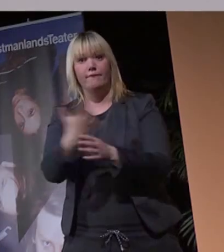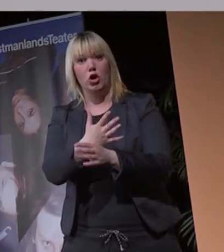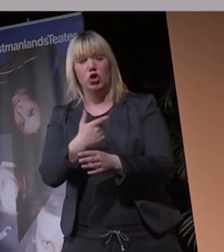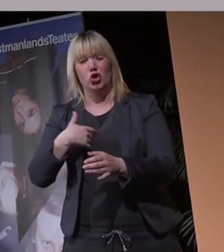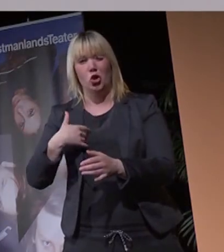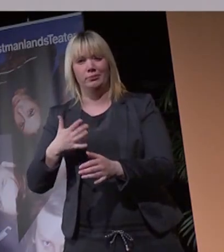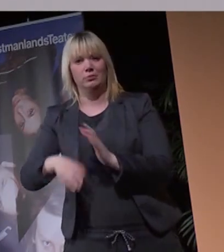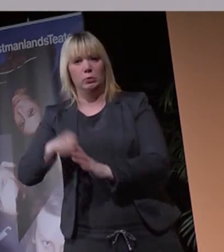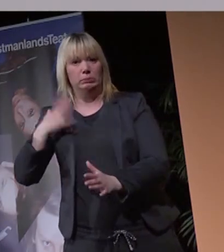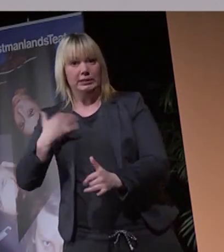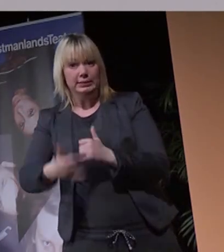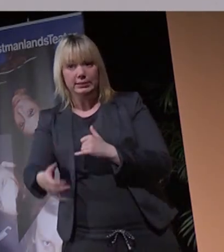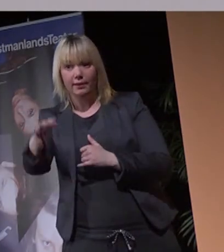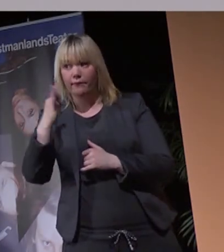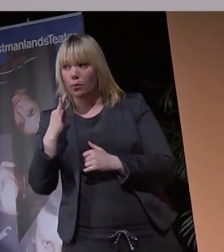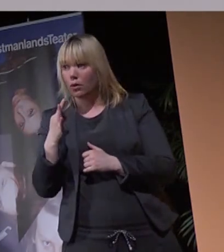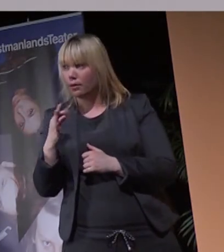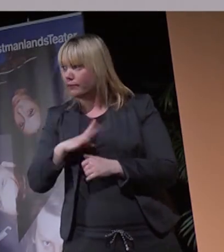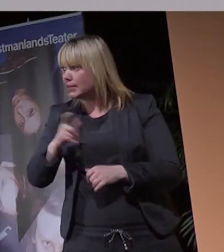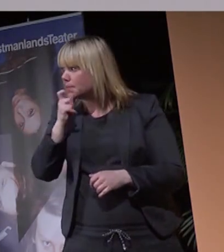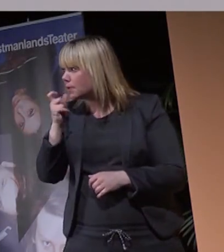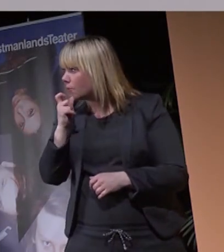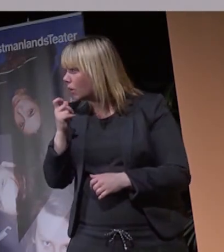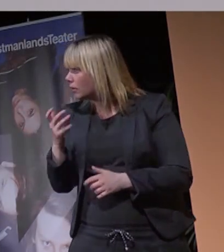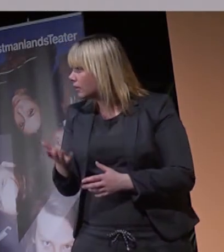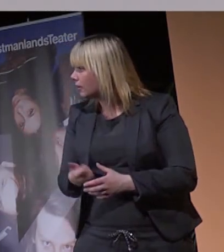den modellen. Ja. Nej, det är, ja.